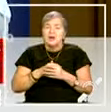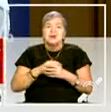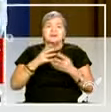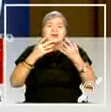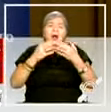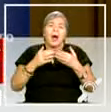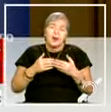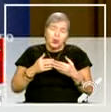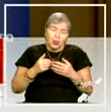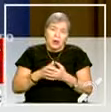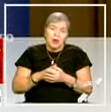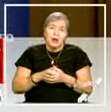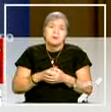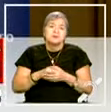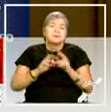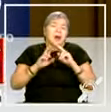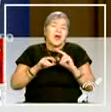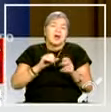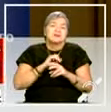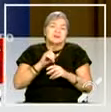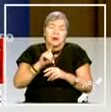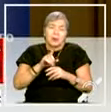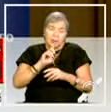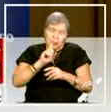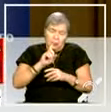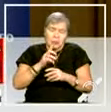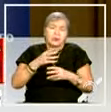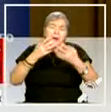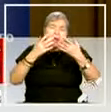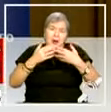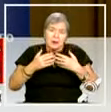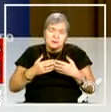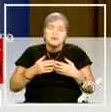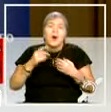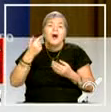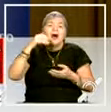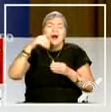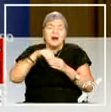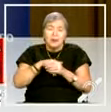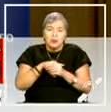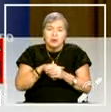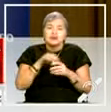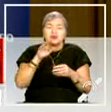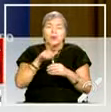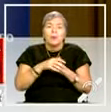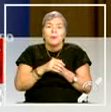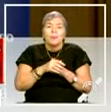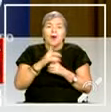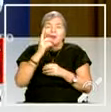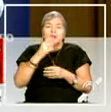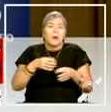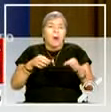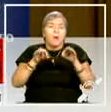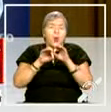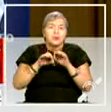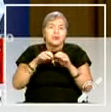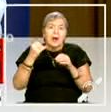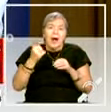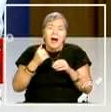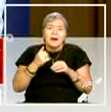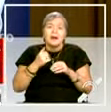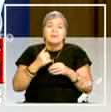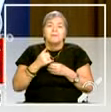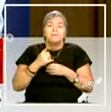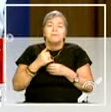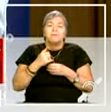socotim de sine stătător. Acesta este socotit într-un context, context care este generat de